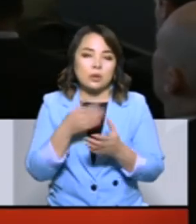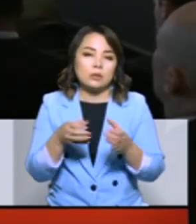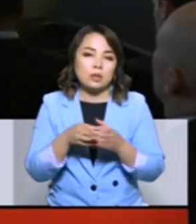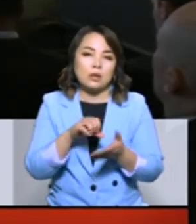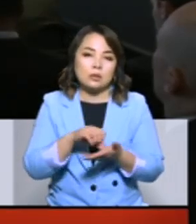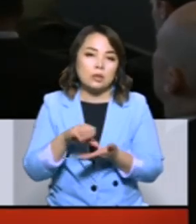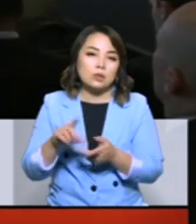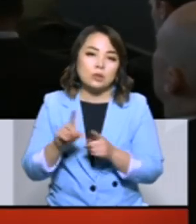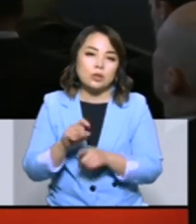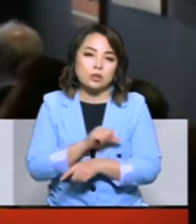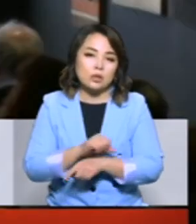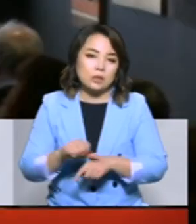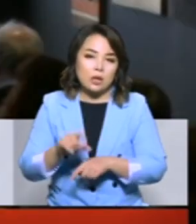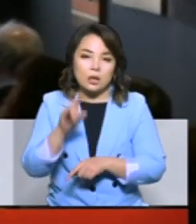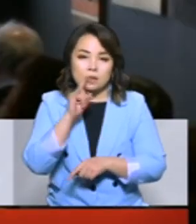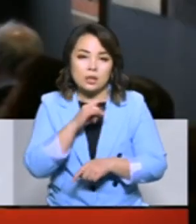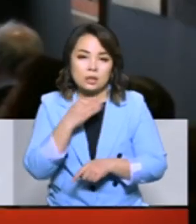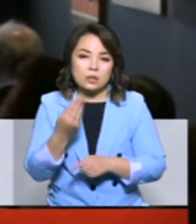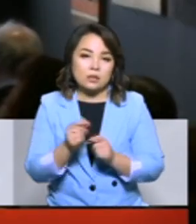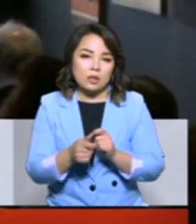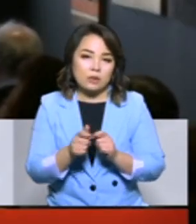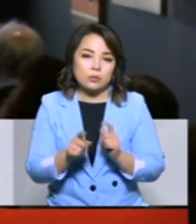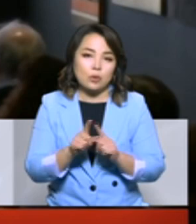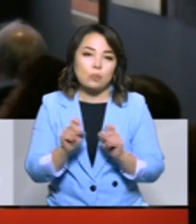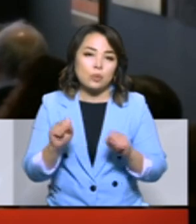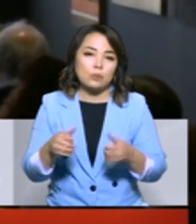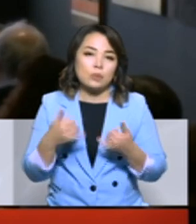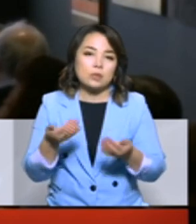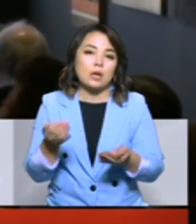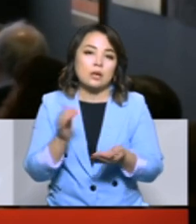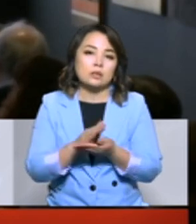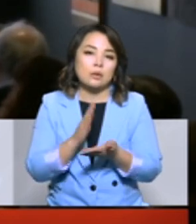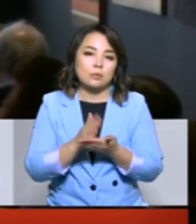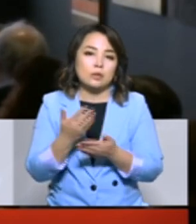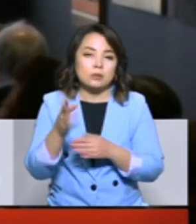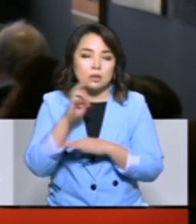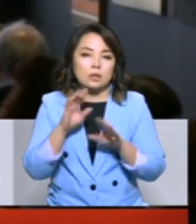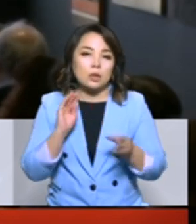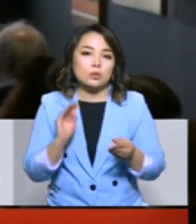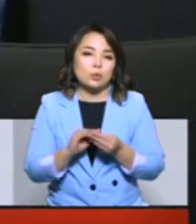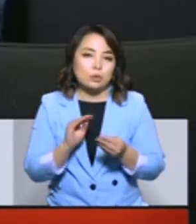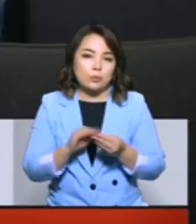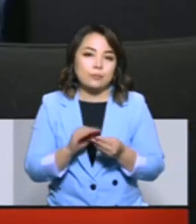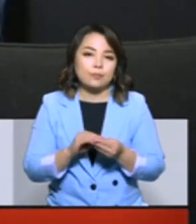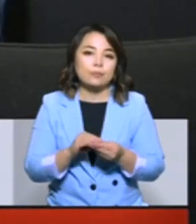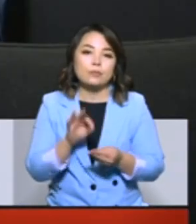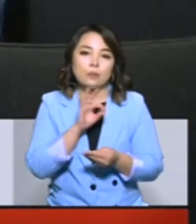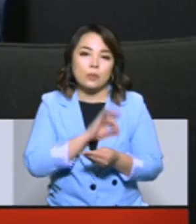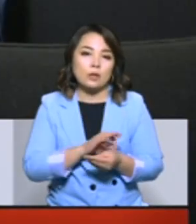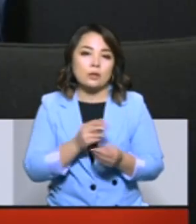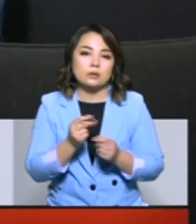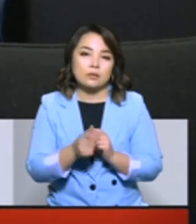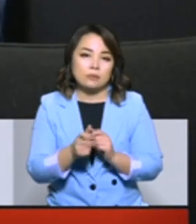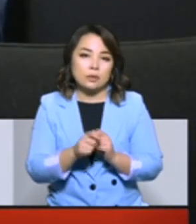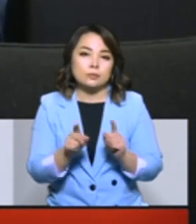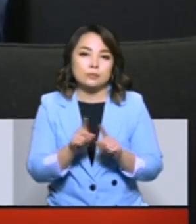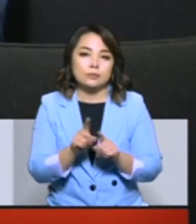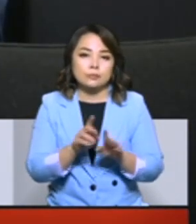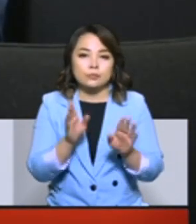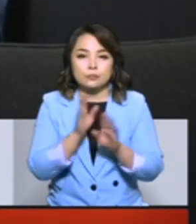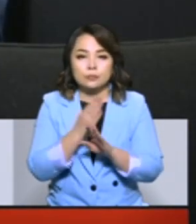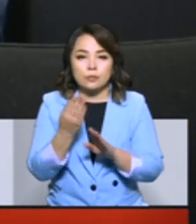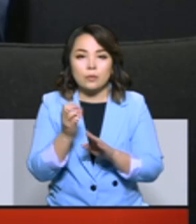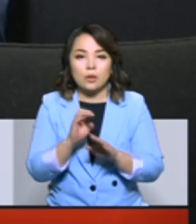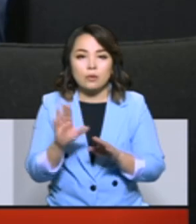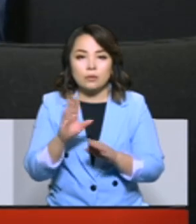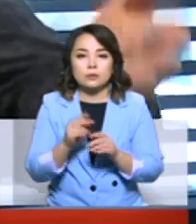компаниясының өкілдері шетелдіктерге Қазақстандағы инвестициялық мүмкіндіктерді таныстырды. Елдегі тұрақтылық пен қолайлы инвестициялық климат еуропалық